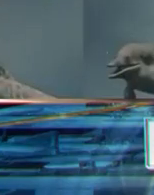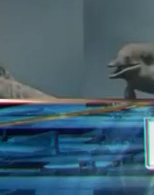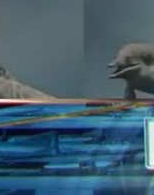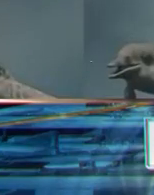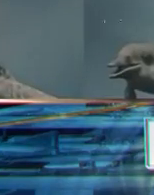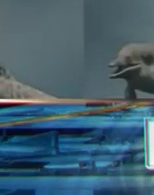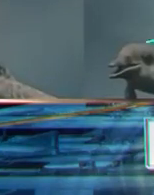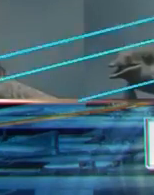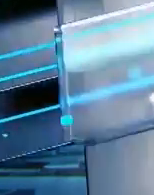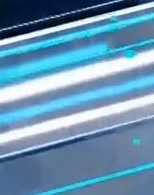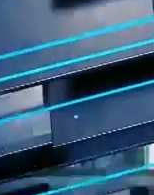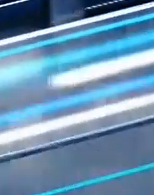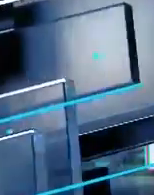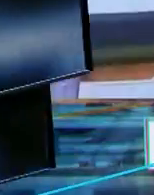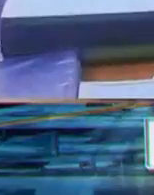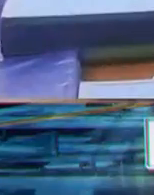алады.